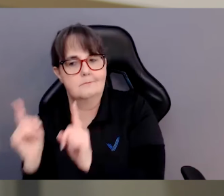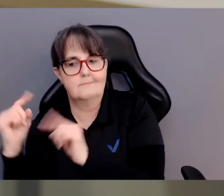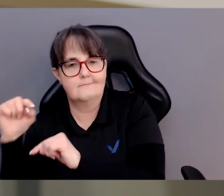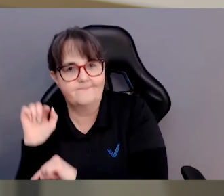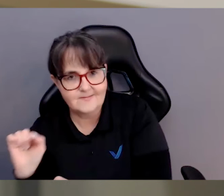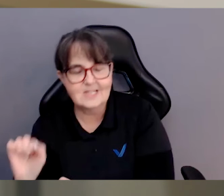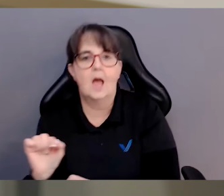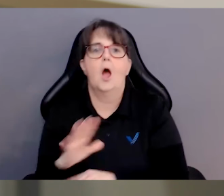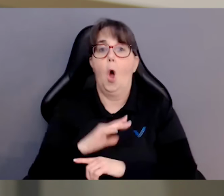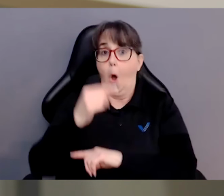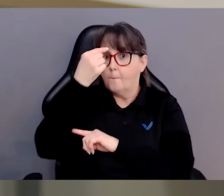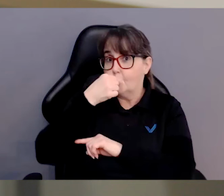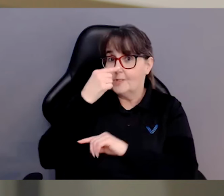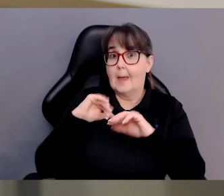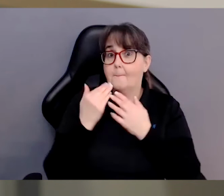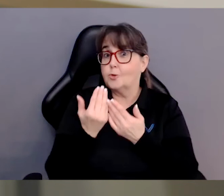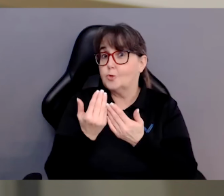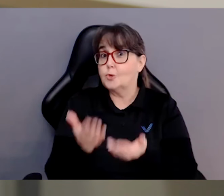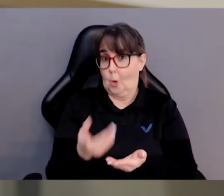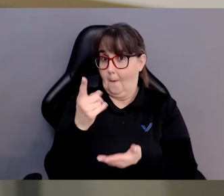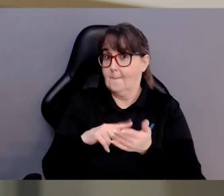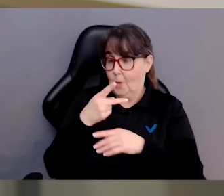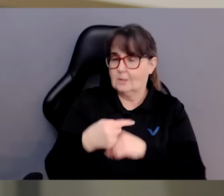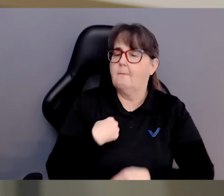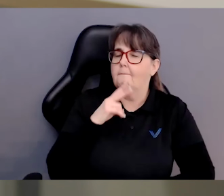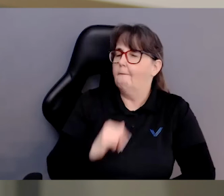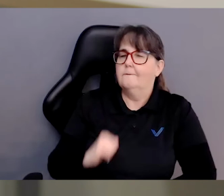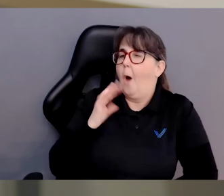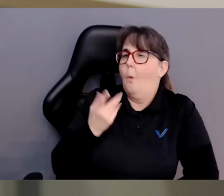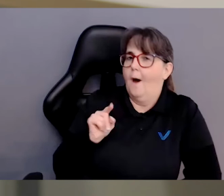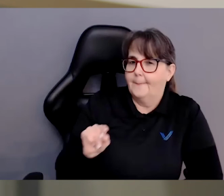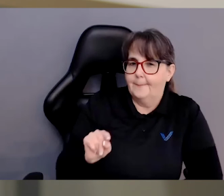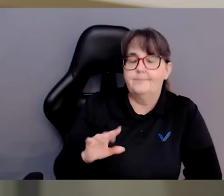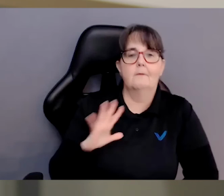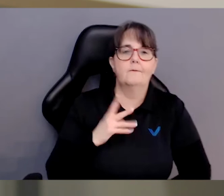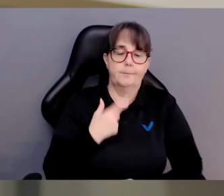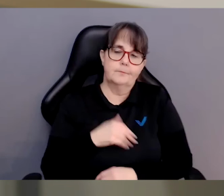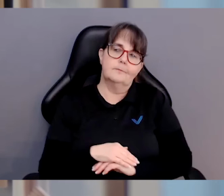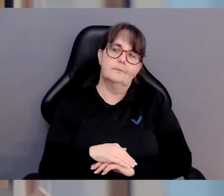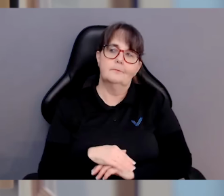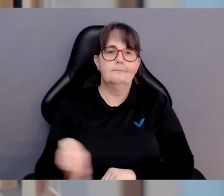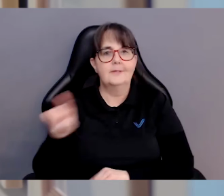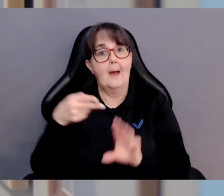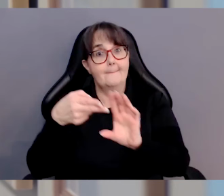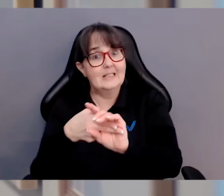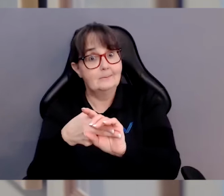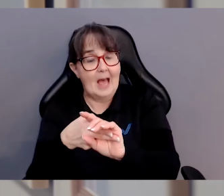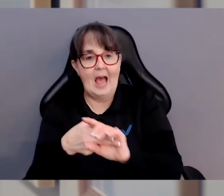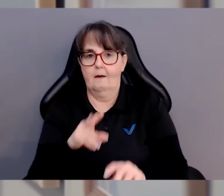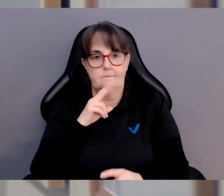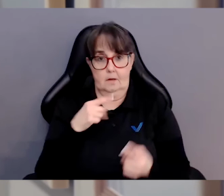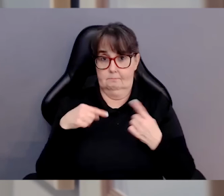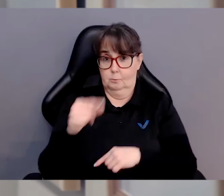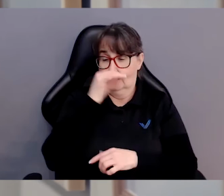projet Musée pour tous, ce qui m'a rendue le plus fière était d'entendre les participants, des participants qui